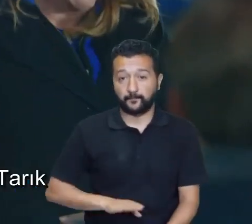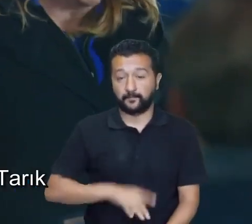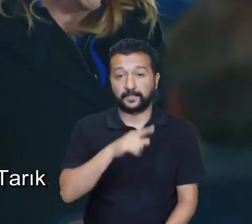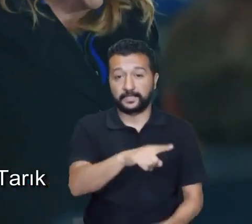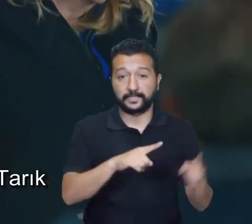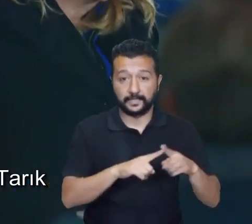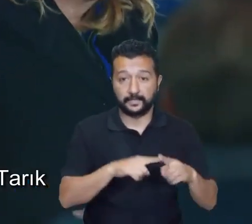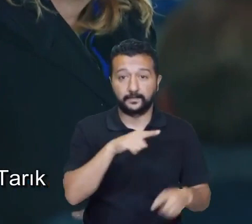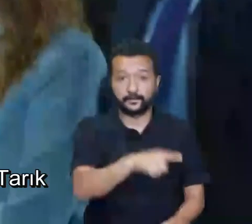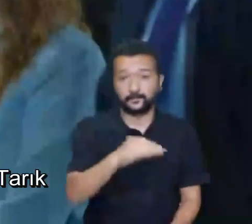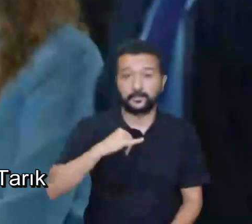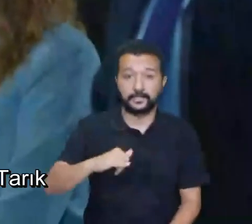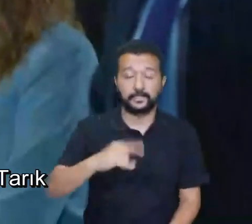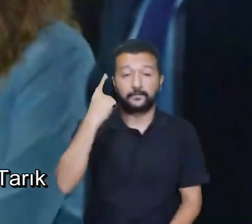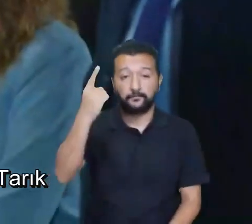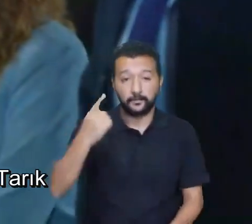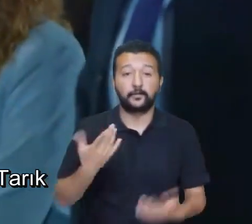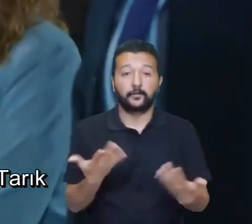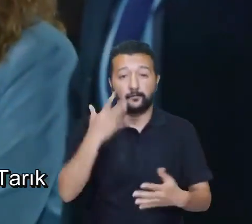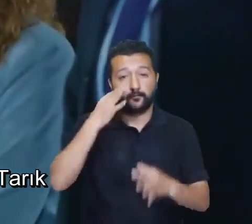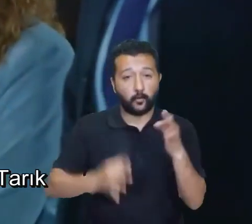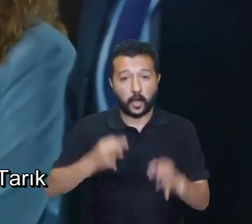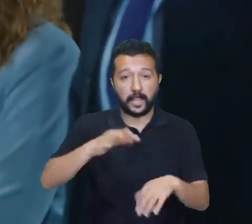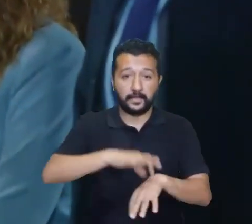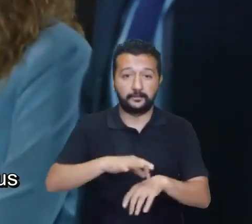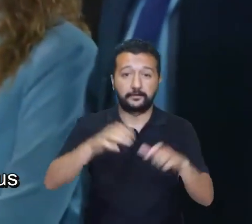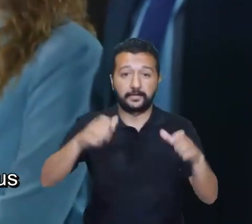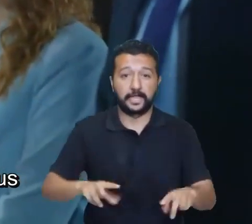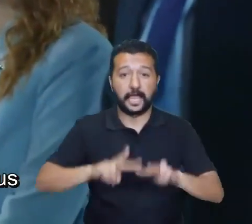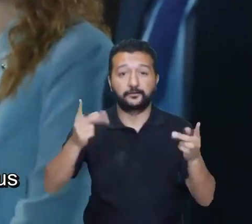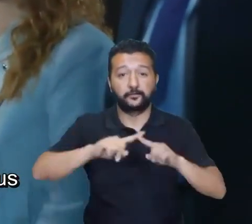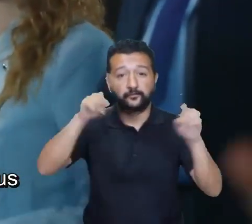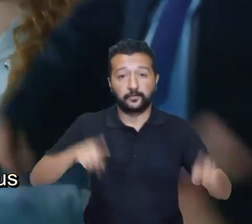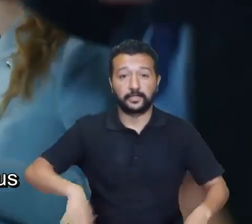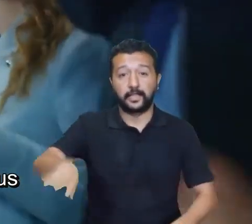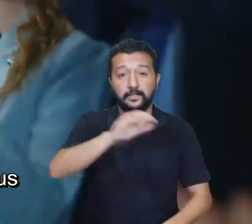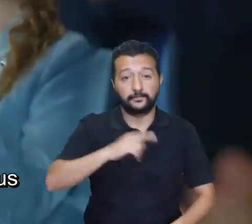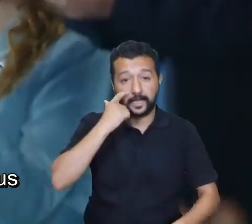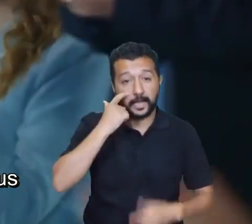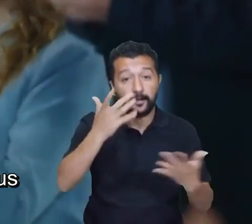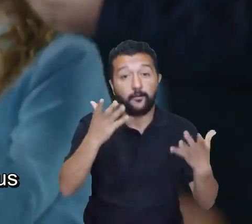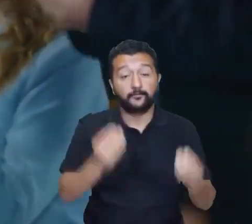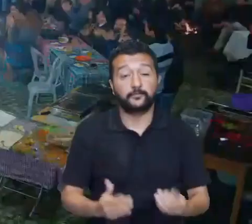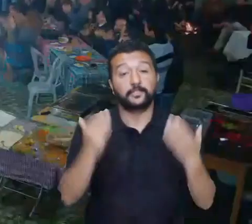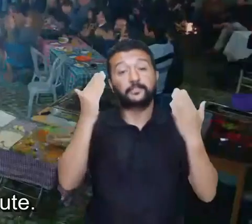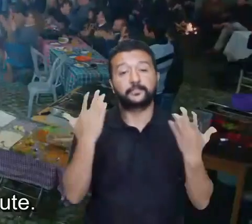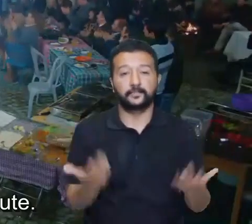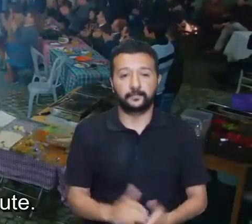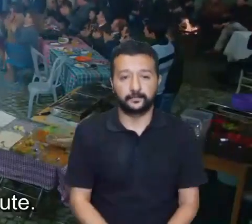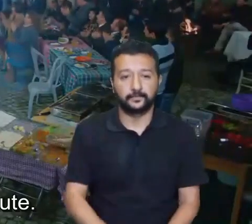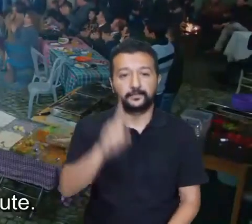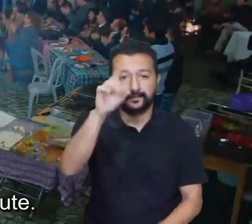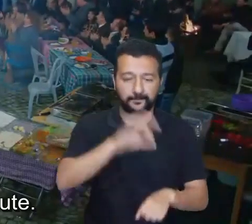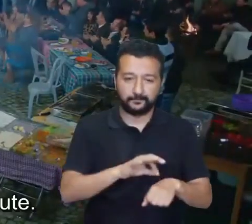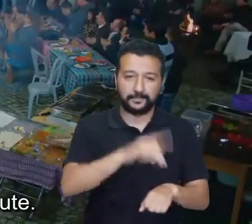Oğlum Tara, çok yakında bir muayenehane açıyorum. Hepimize hayırlı uğurlu olsun inşallah. Bir